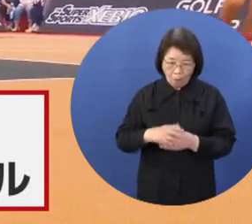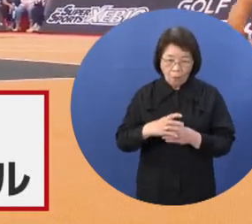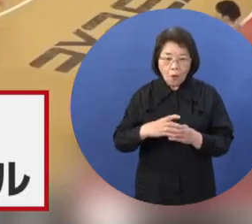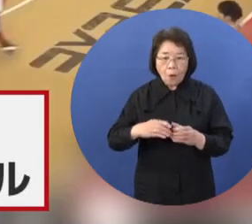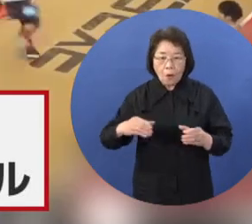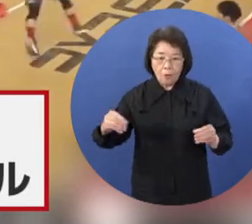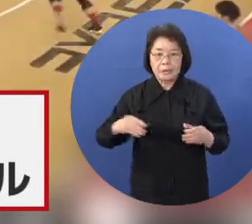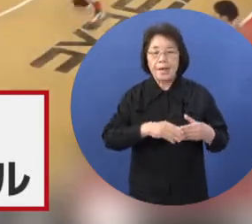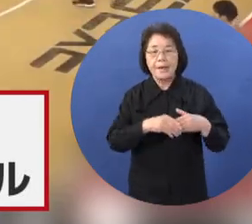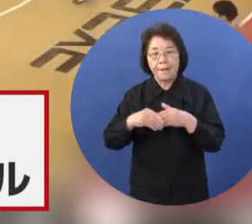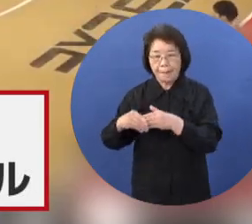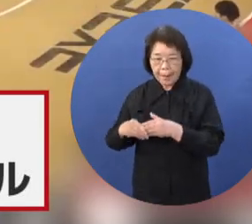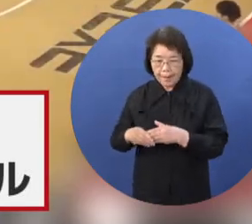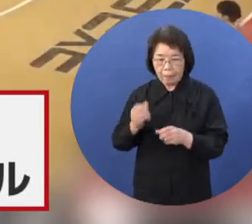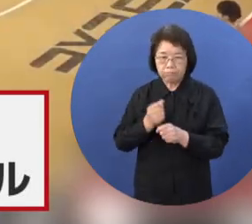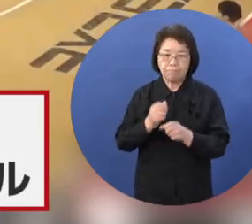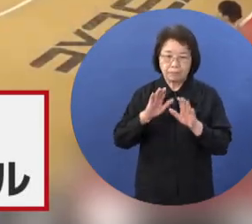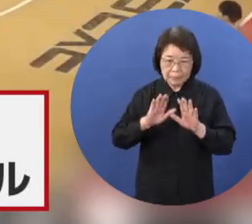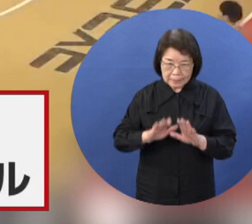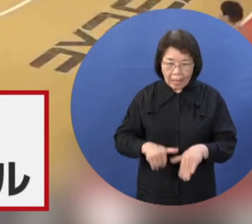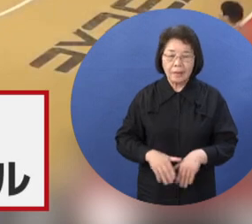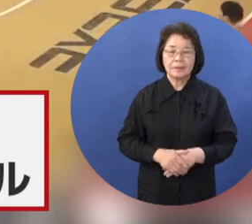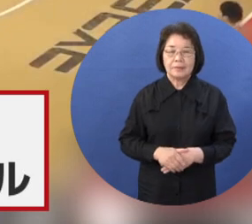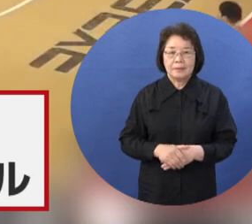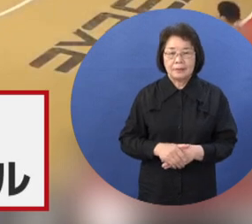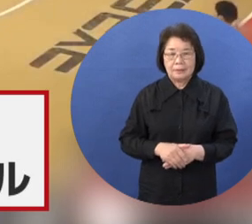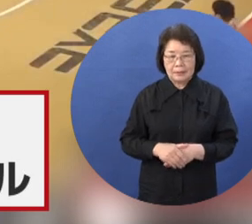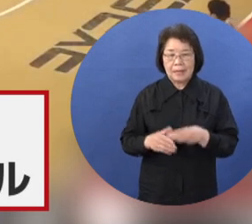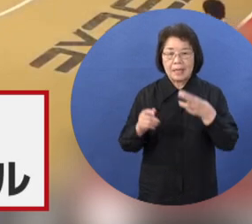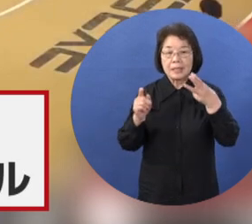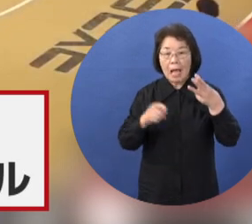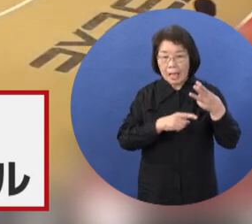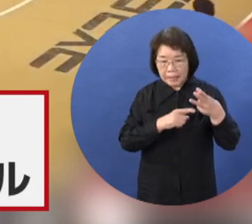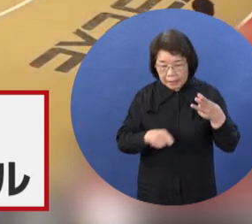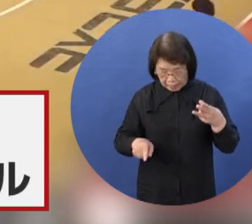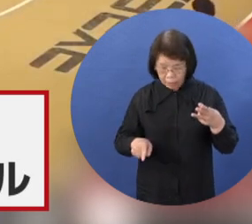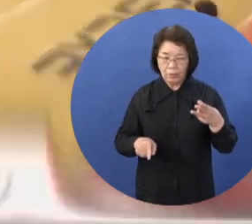した新しいスタイルのバスケットボールなんです。